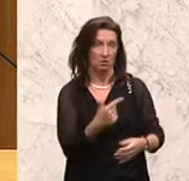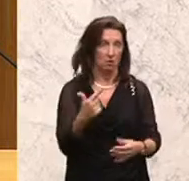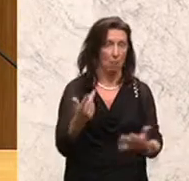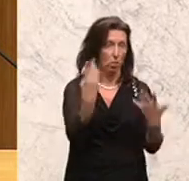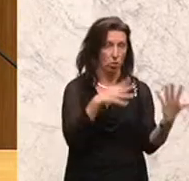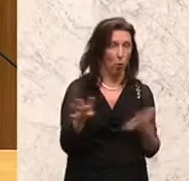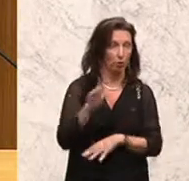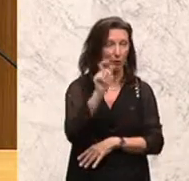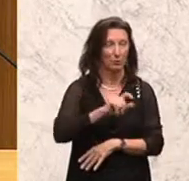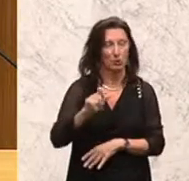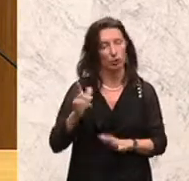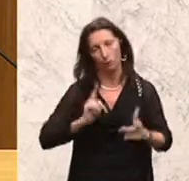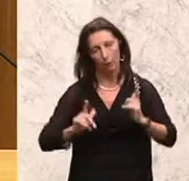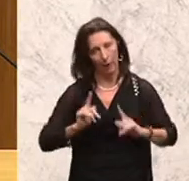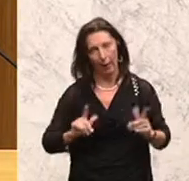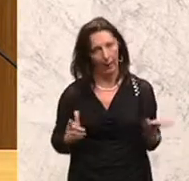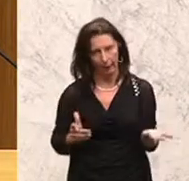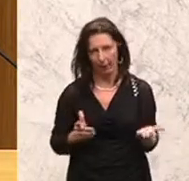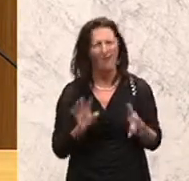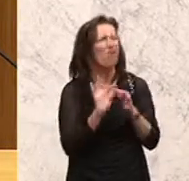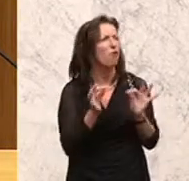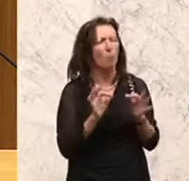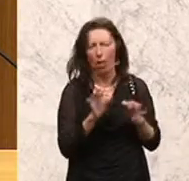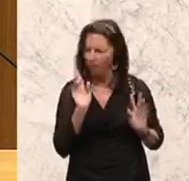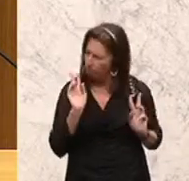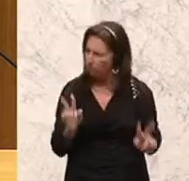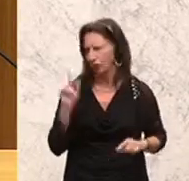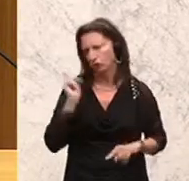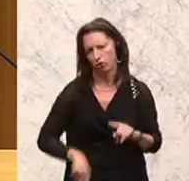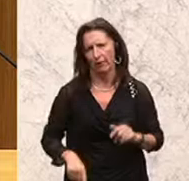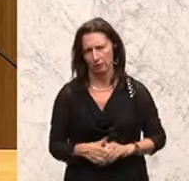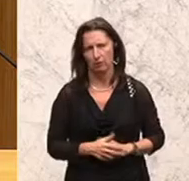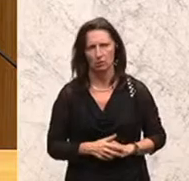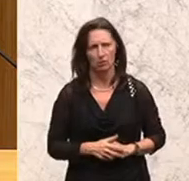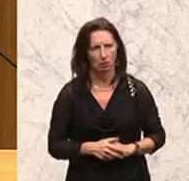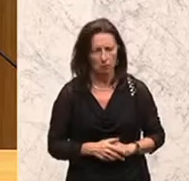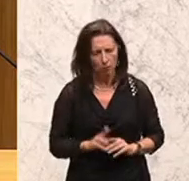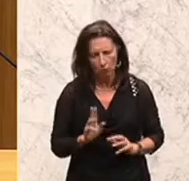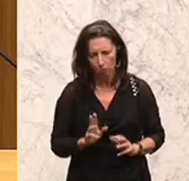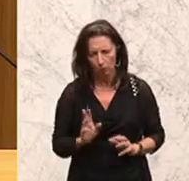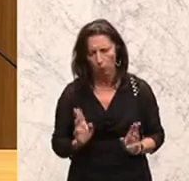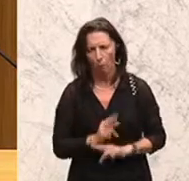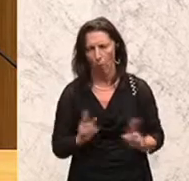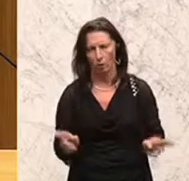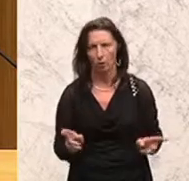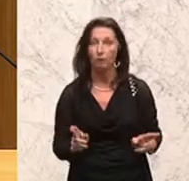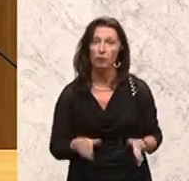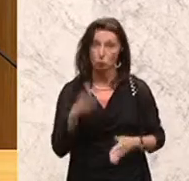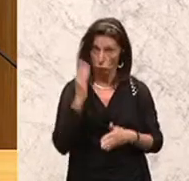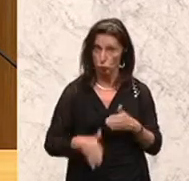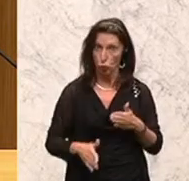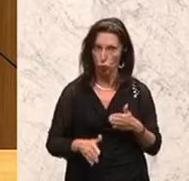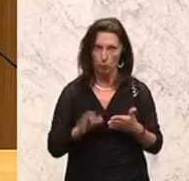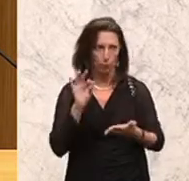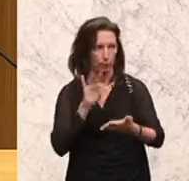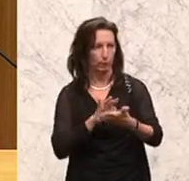es ist wirklich, tut mir leid, es ist so schlecht formuliert, das ist wirklich nicht fassbar. Und das Letzte ist dann, wie